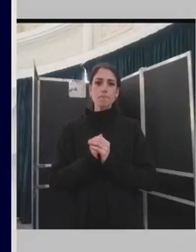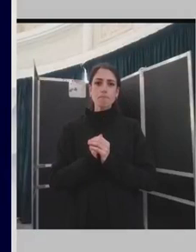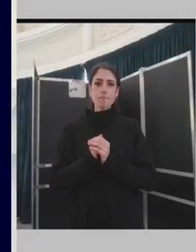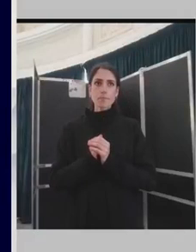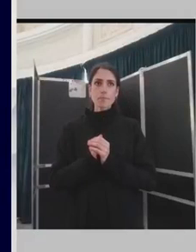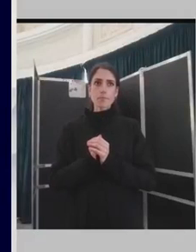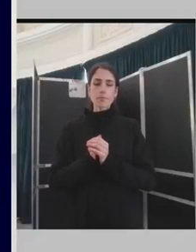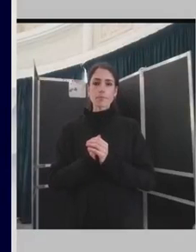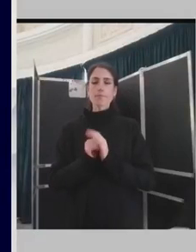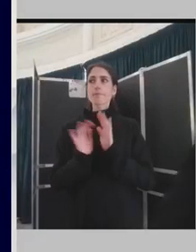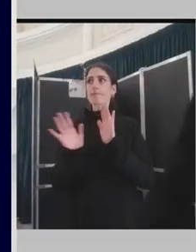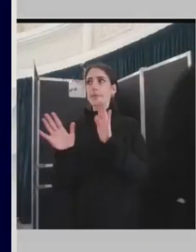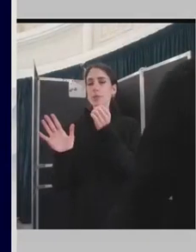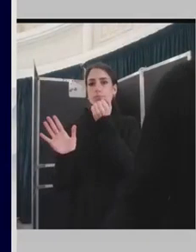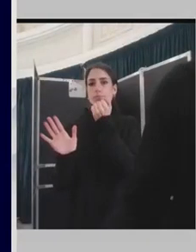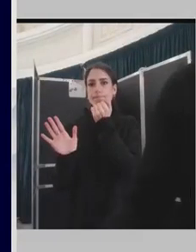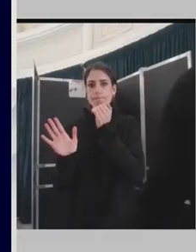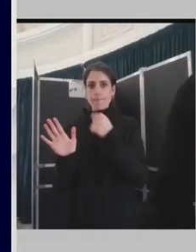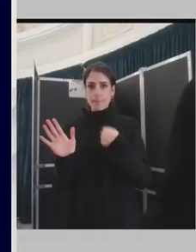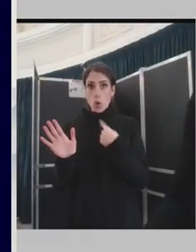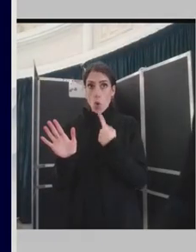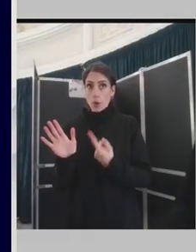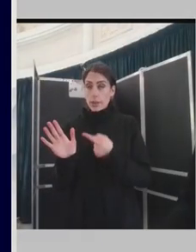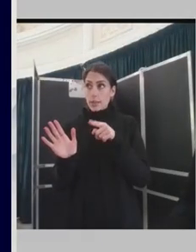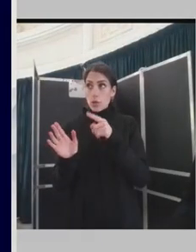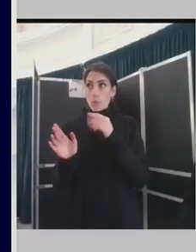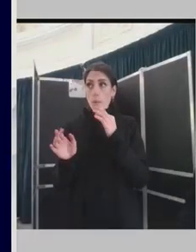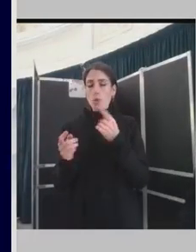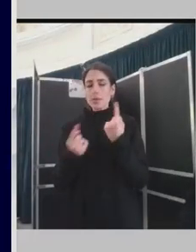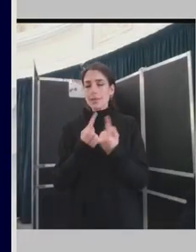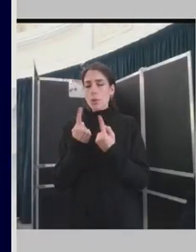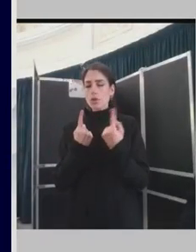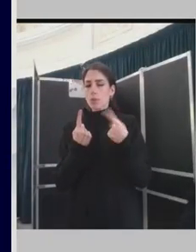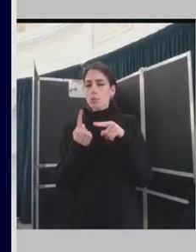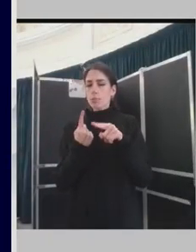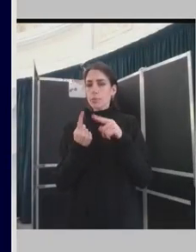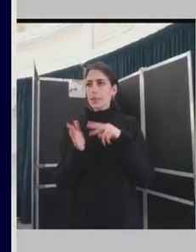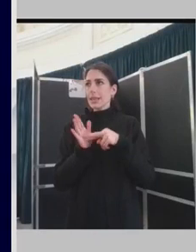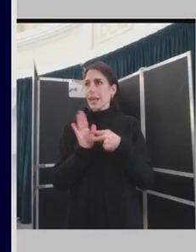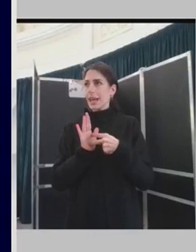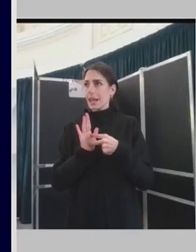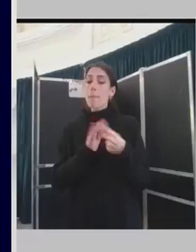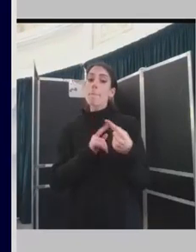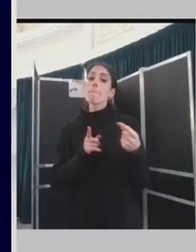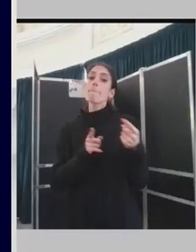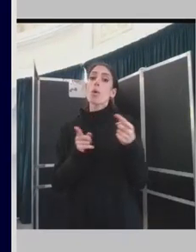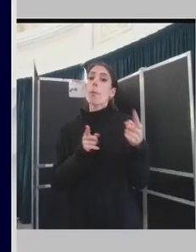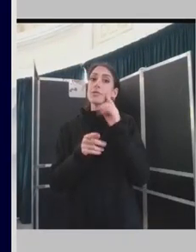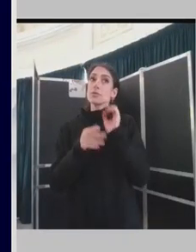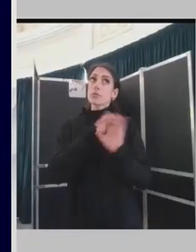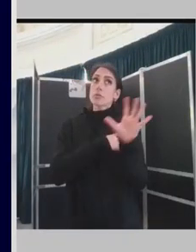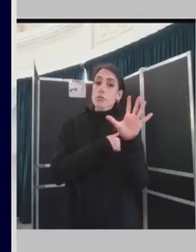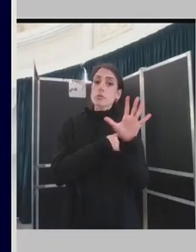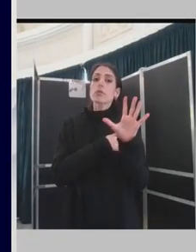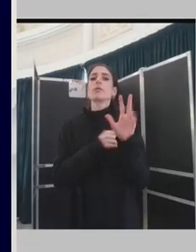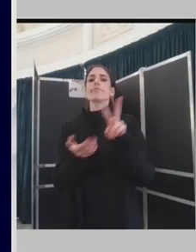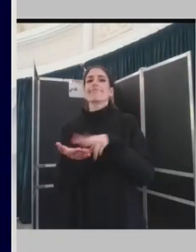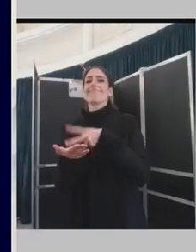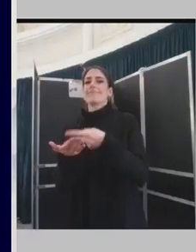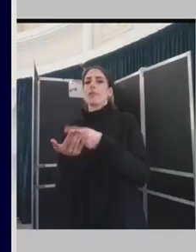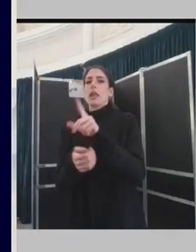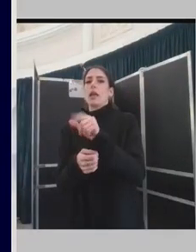una questione tecnica. Nel momento in cui partono le diapositive, si interrompe la traduzione visibile in lingua dei segni, quindi diciamo